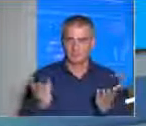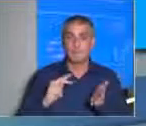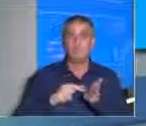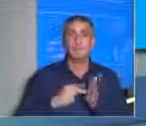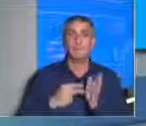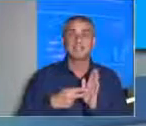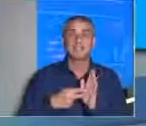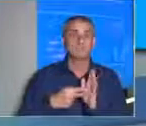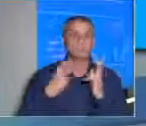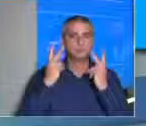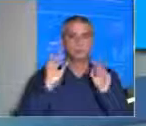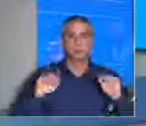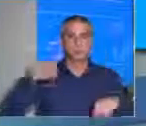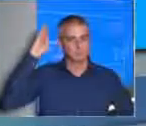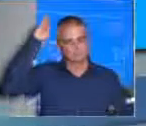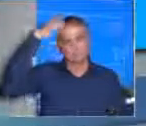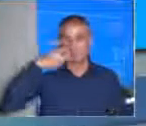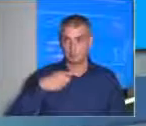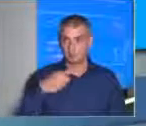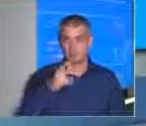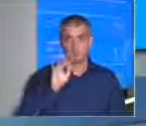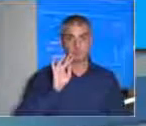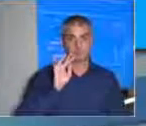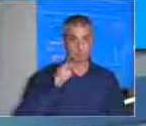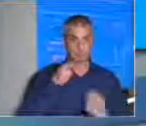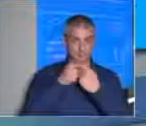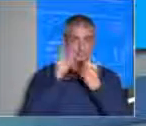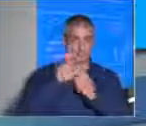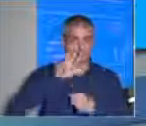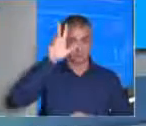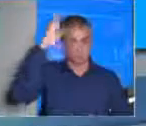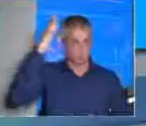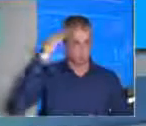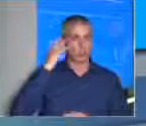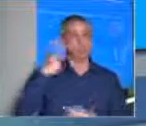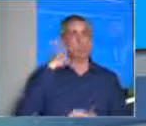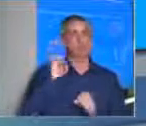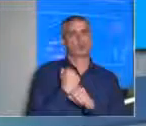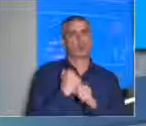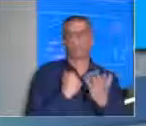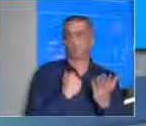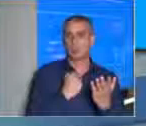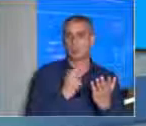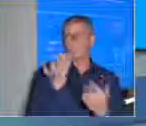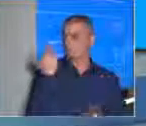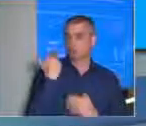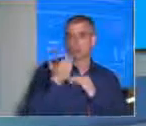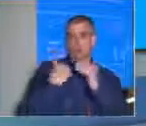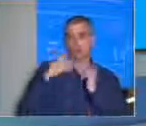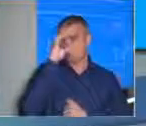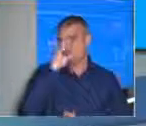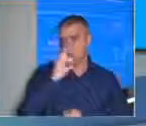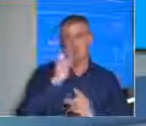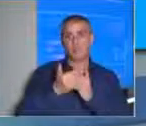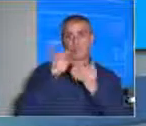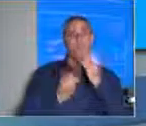שהמדיניות המהותית של הנשיא טראמפ כלפי צפון קוריאה הרבה יותר נוקשת מזו של קודמו אובמה